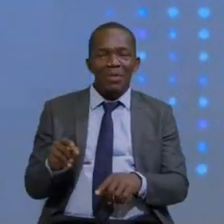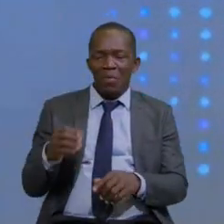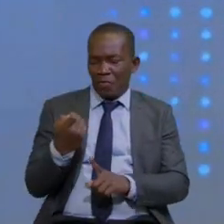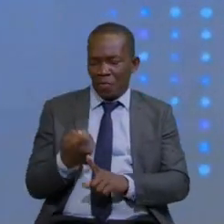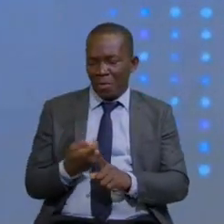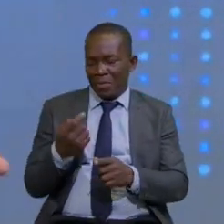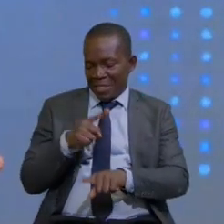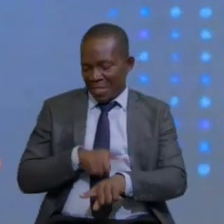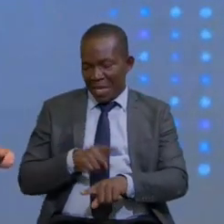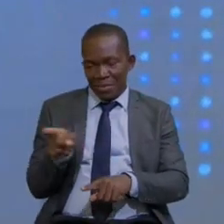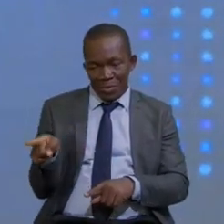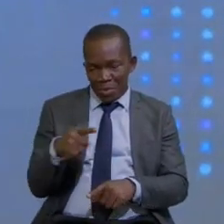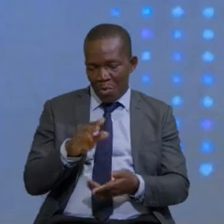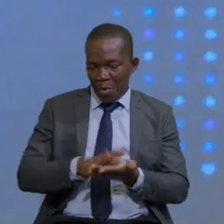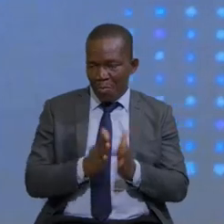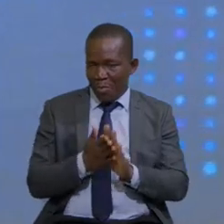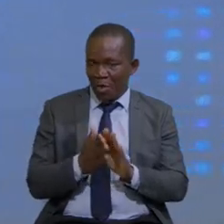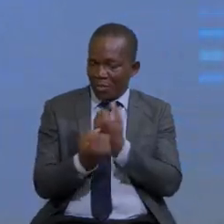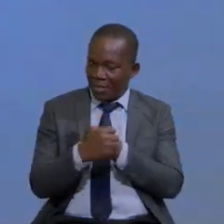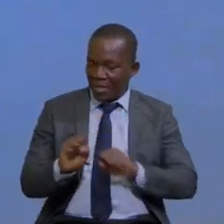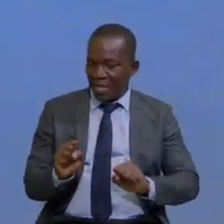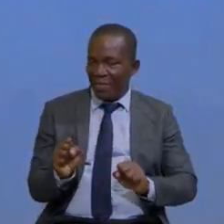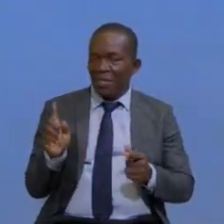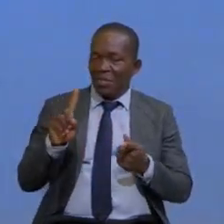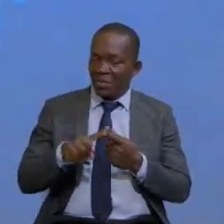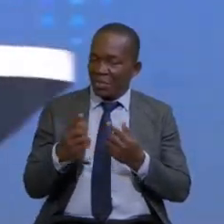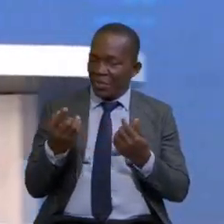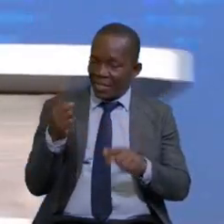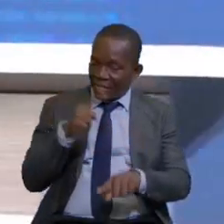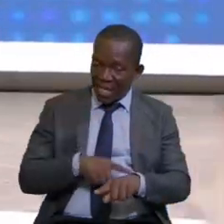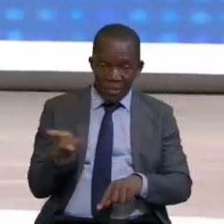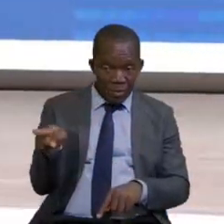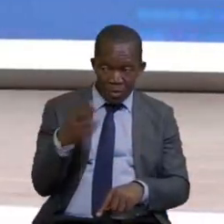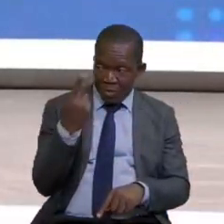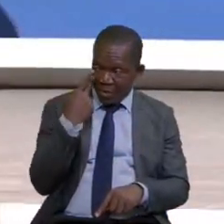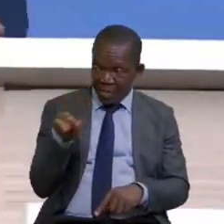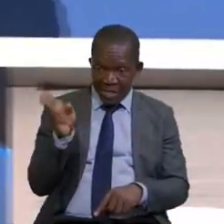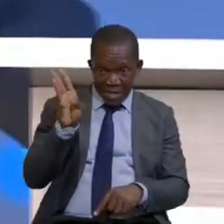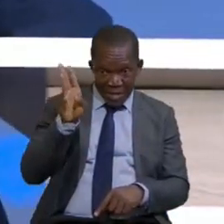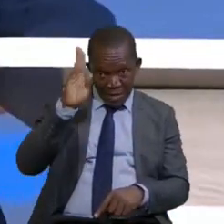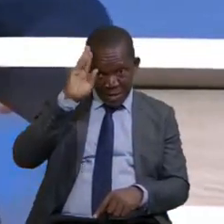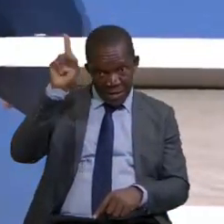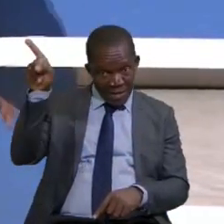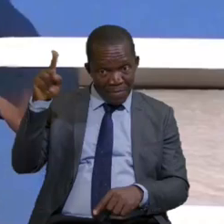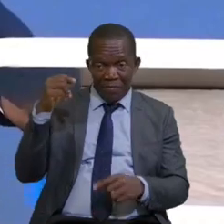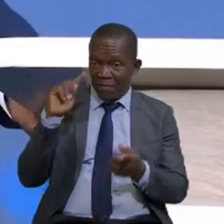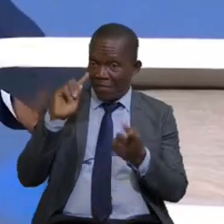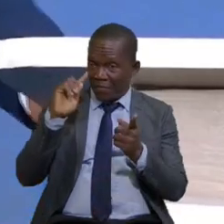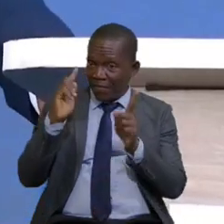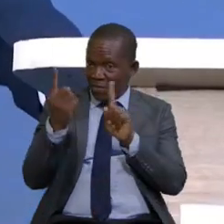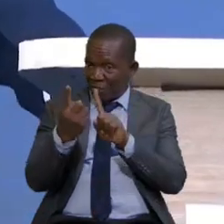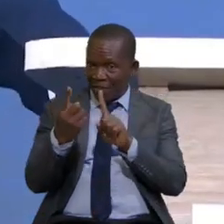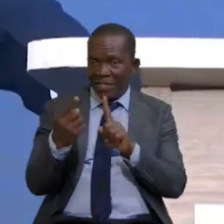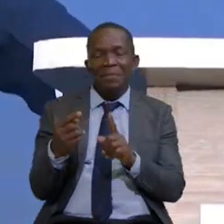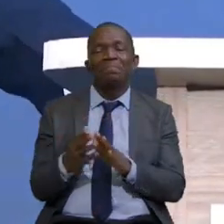nouveau, jusqu'au moment où tu le vois face à face, il va dire, bon, je comprends, ah, ça n'a pas été facile,